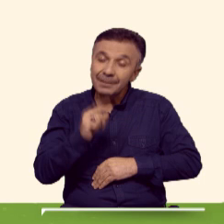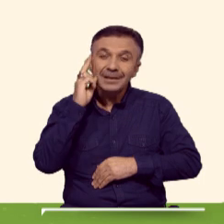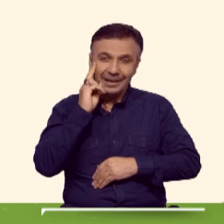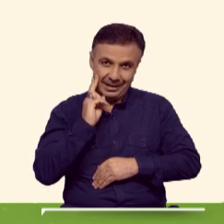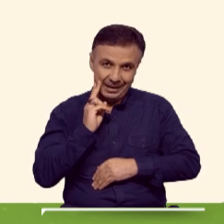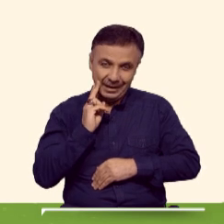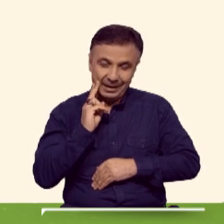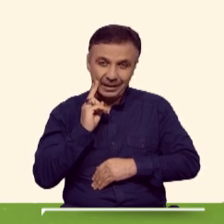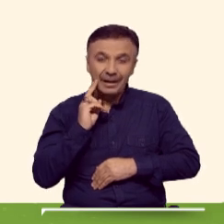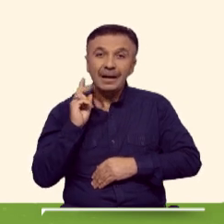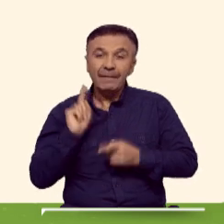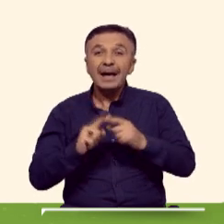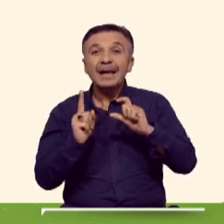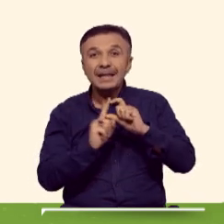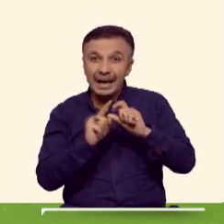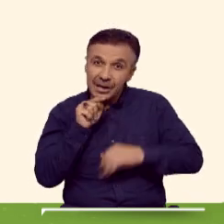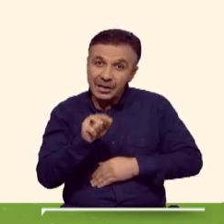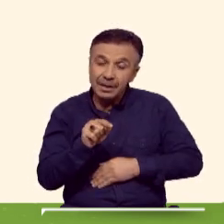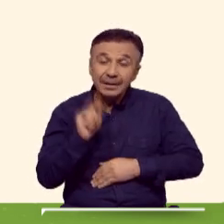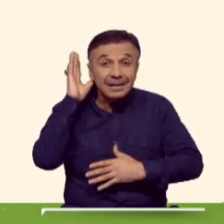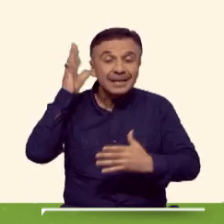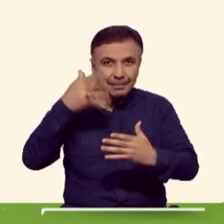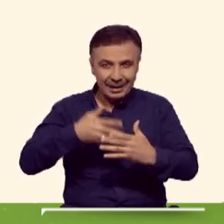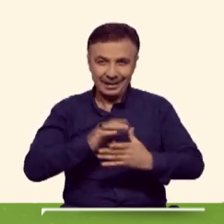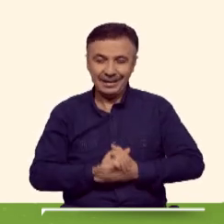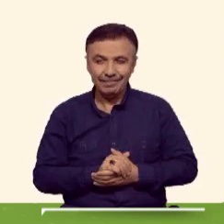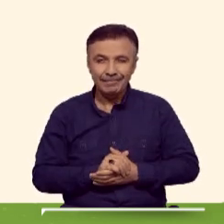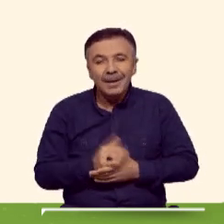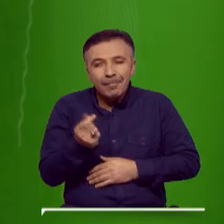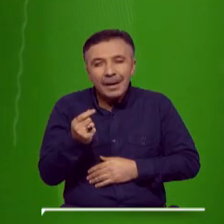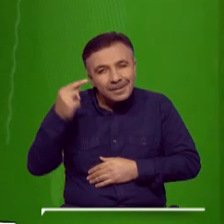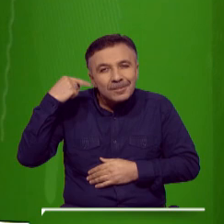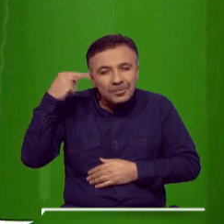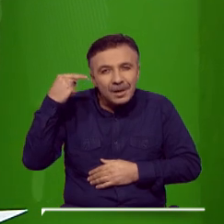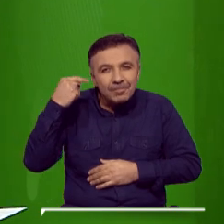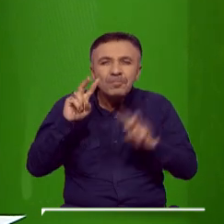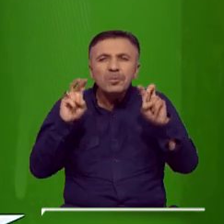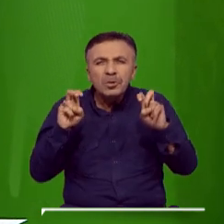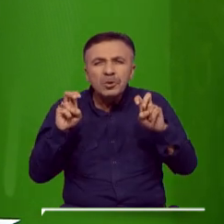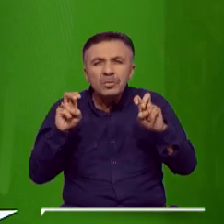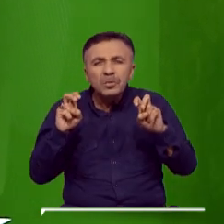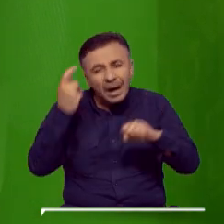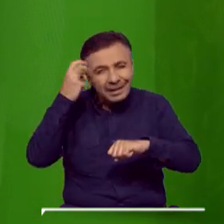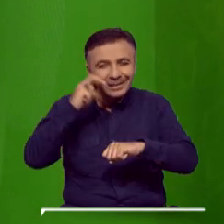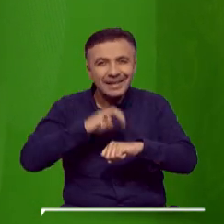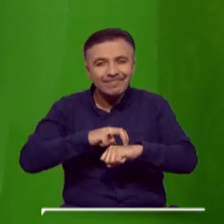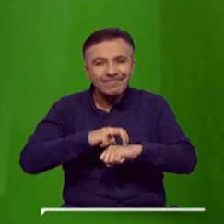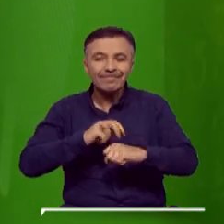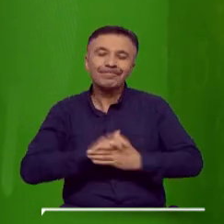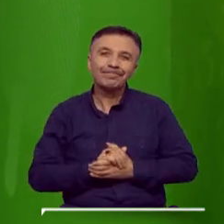ahlak ve D şıkkımız ibadet. Biraz düşünelim, konumuzun ta en başına